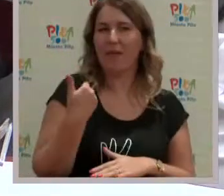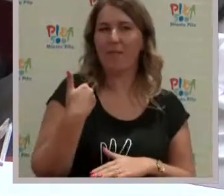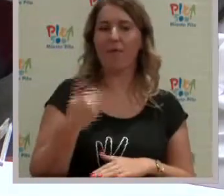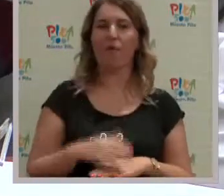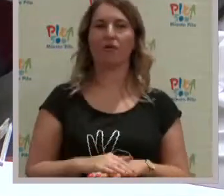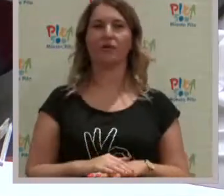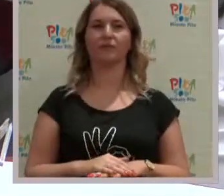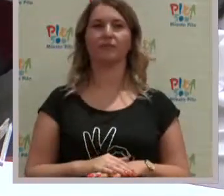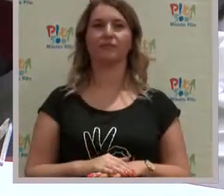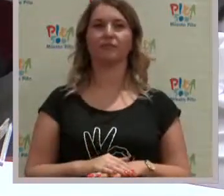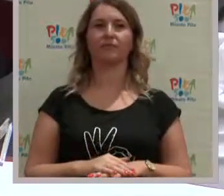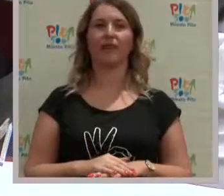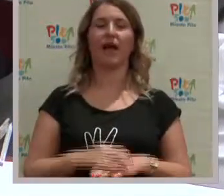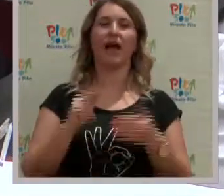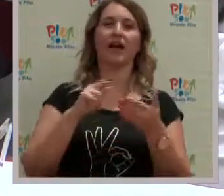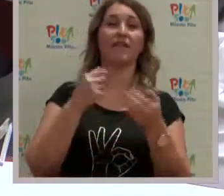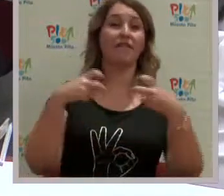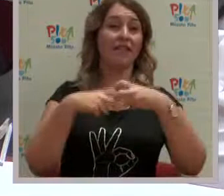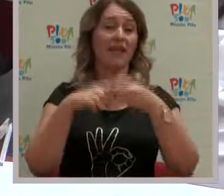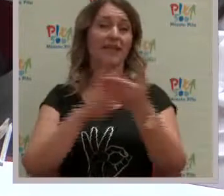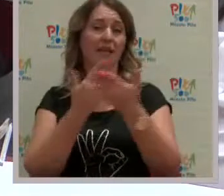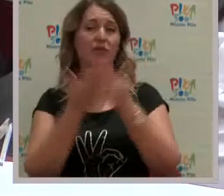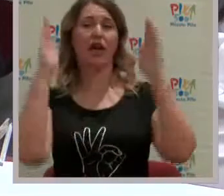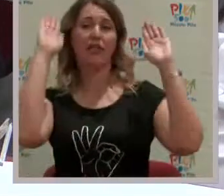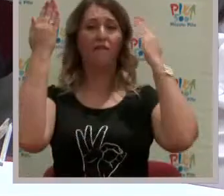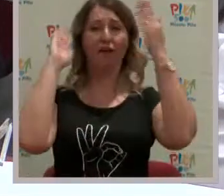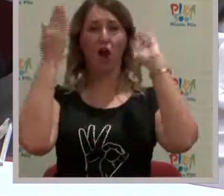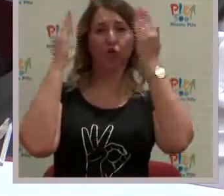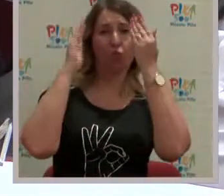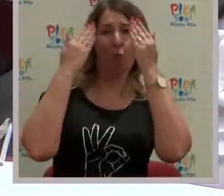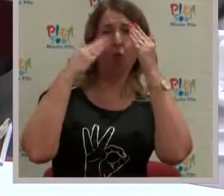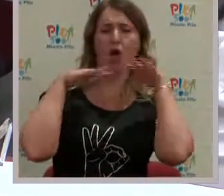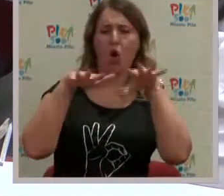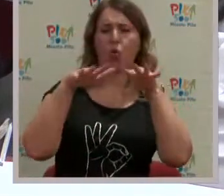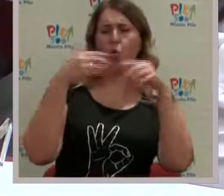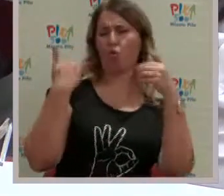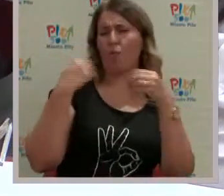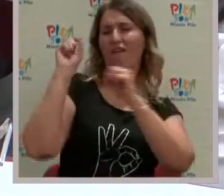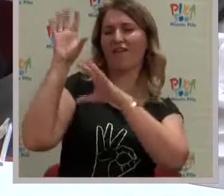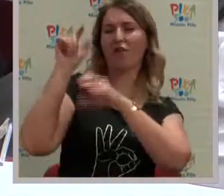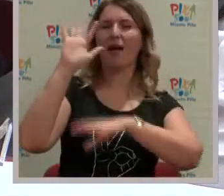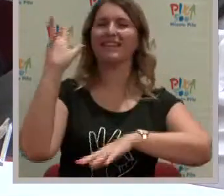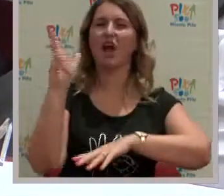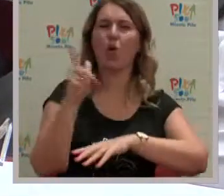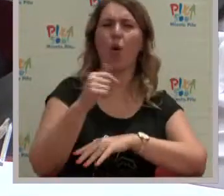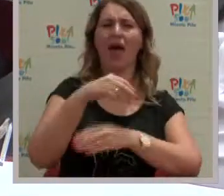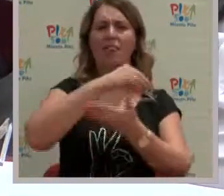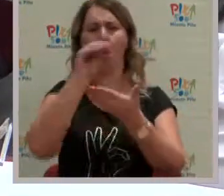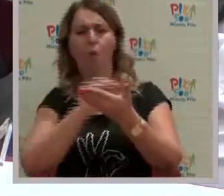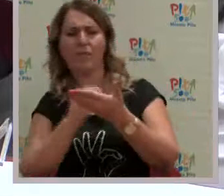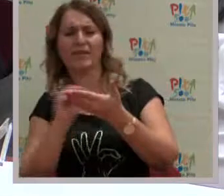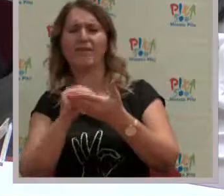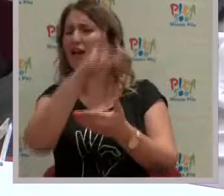wspomnienia na Facebookach, redaktorzy w wspaniały sposób opisywali te imprezy i ludzie